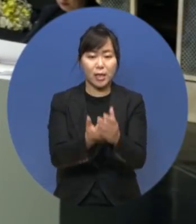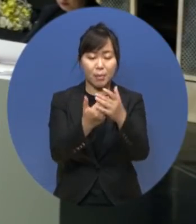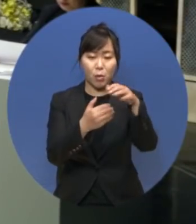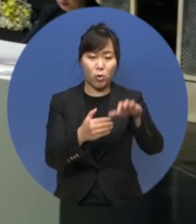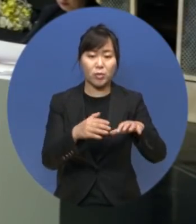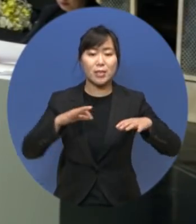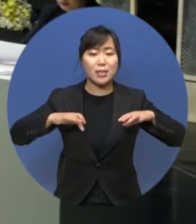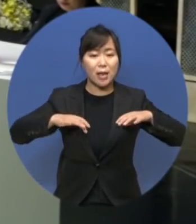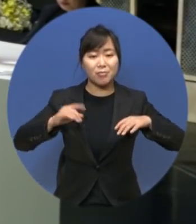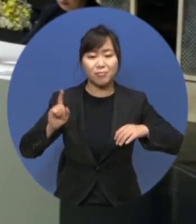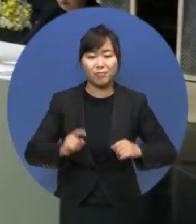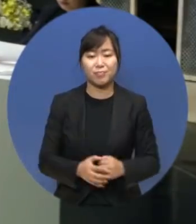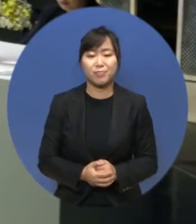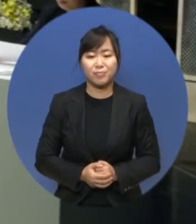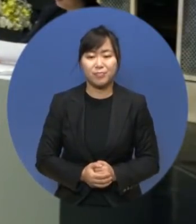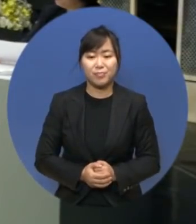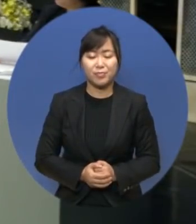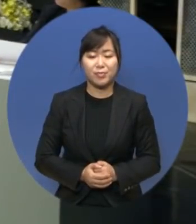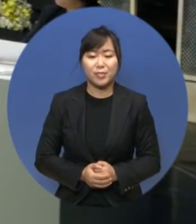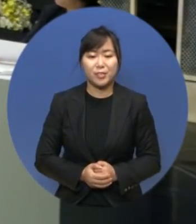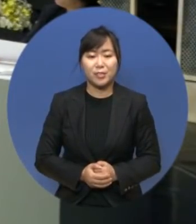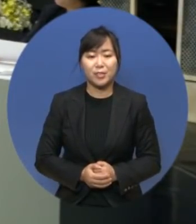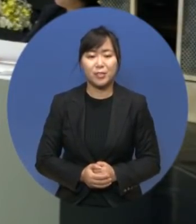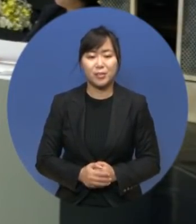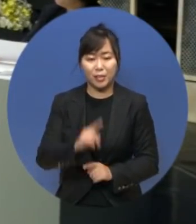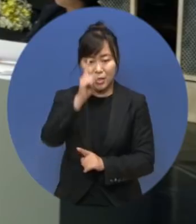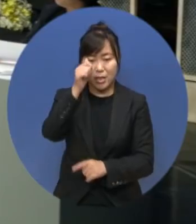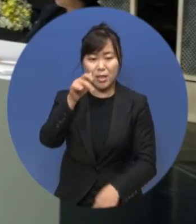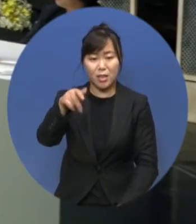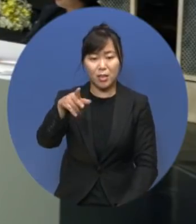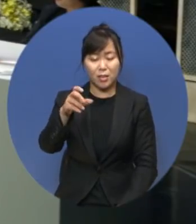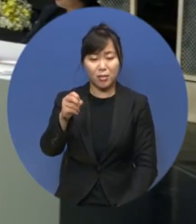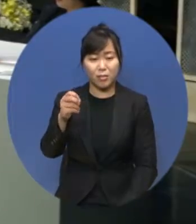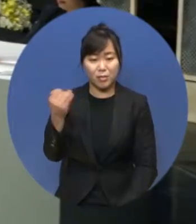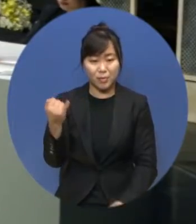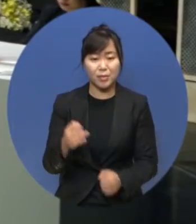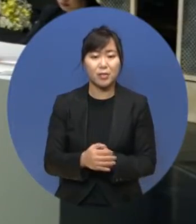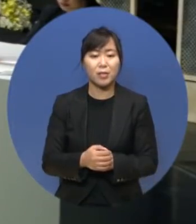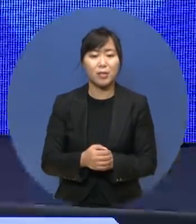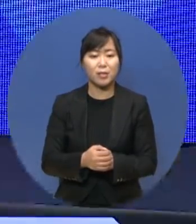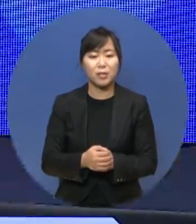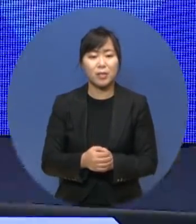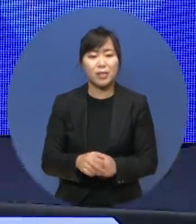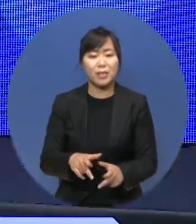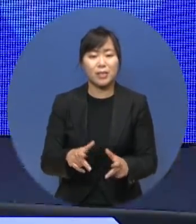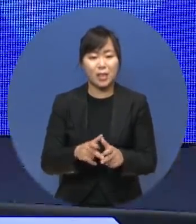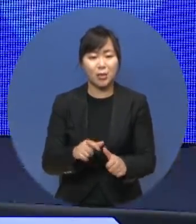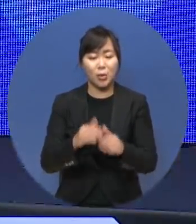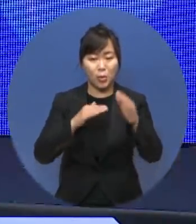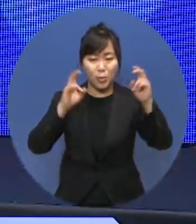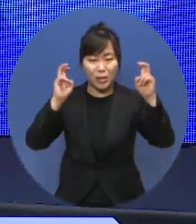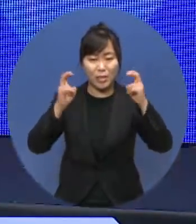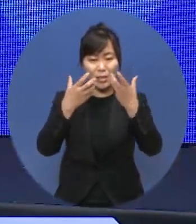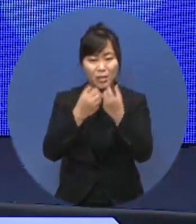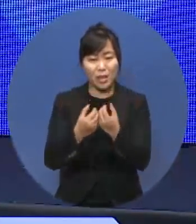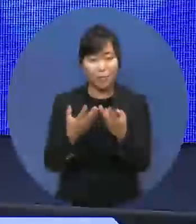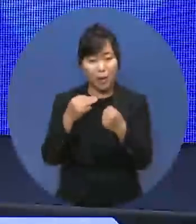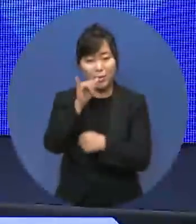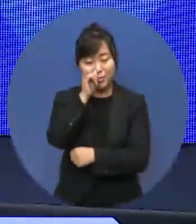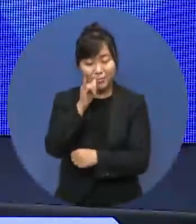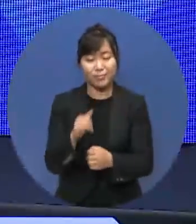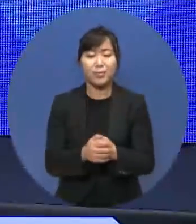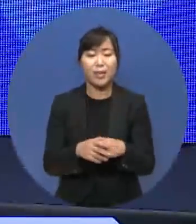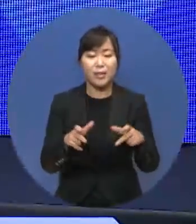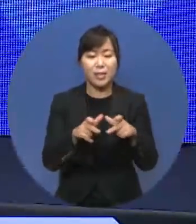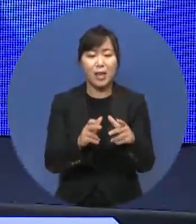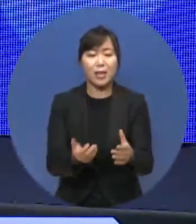한국장애인개발원에서도 좀 자랑해 주실 것들이 있을 것 같습니다. 이경 기자님. 앞에서 장애인 고용공단에서 많은 사례를 말씀해 주셨는데요.